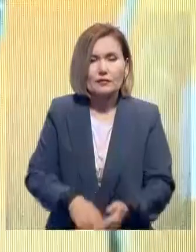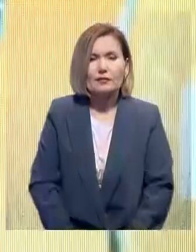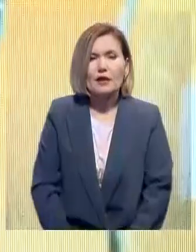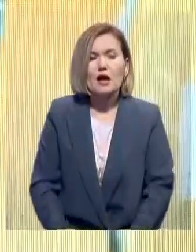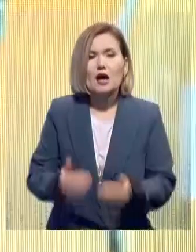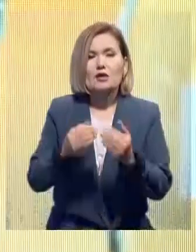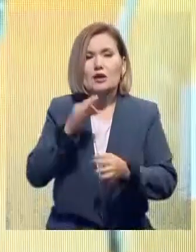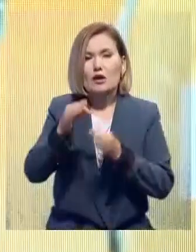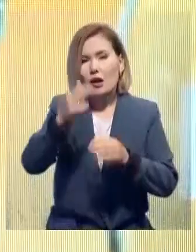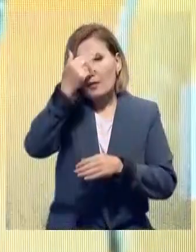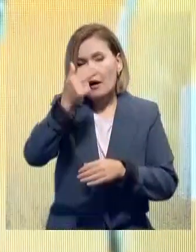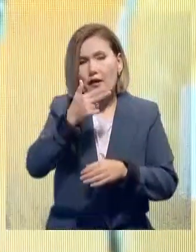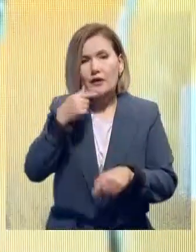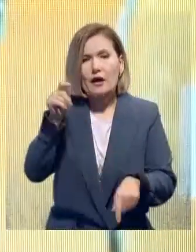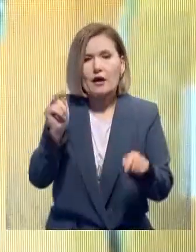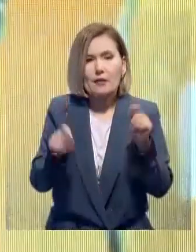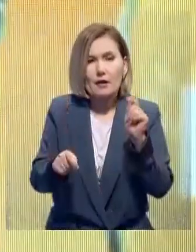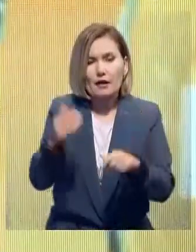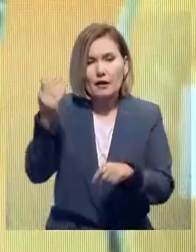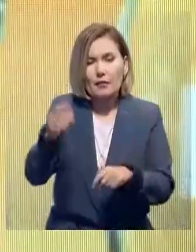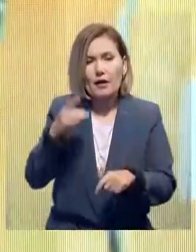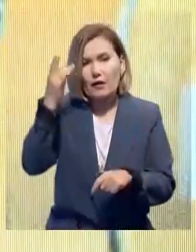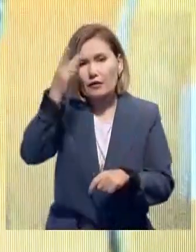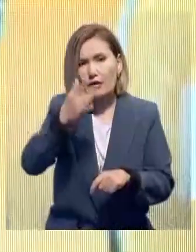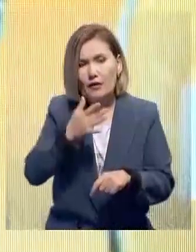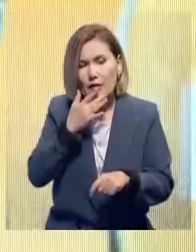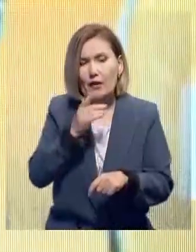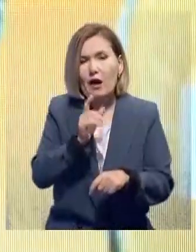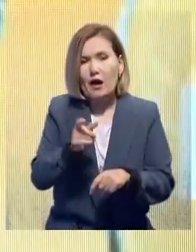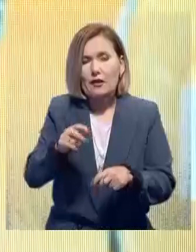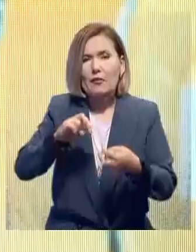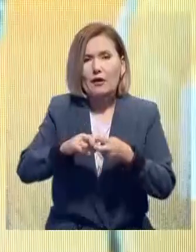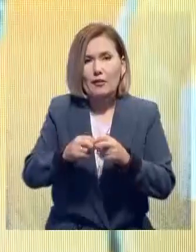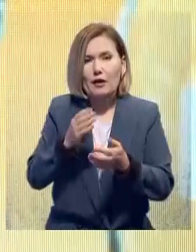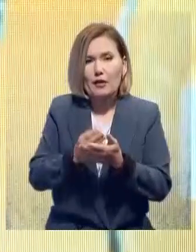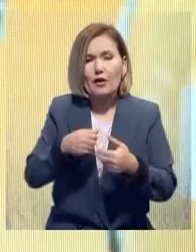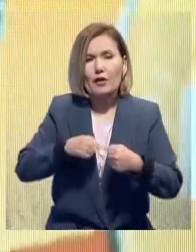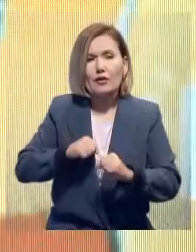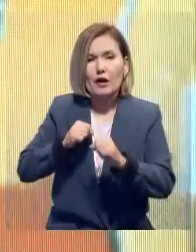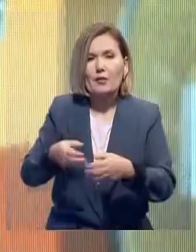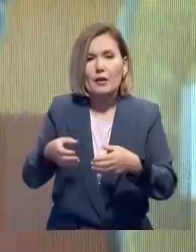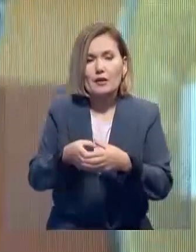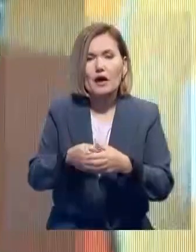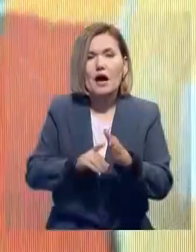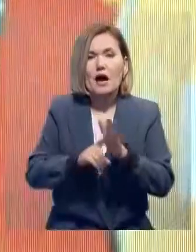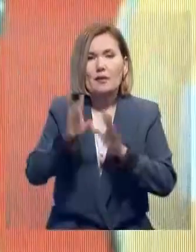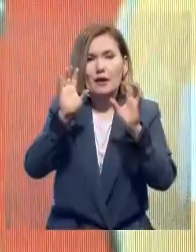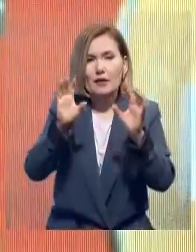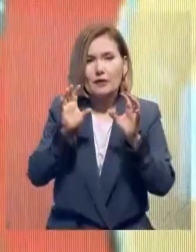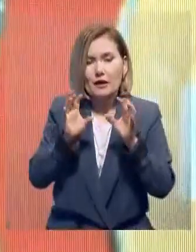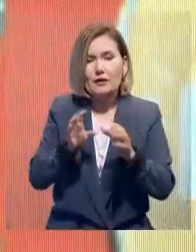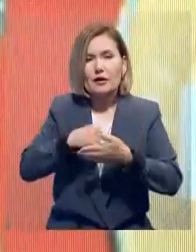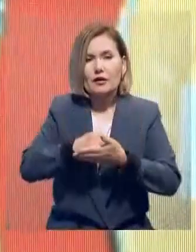Соңғы тәулікте Италияға ағылып келген мигранттардың мәртебесі өз алдына мәселе. Олардың құқығын қорғау мақсатында алдымен заңды